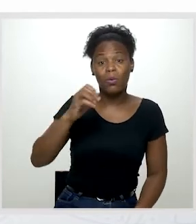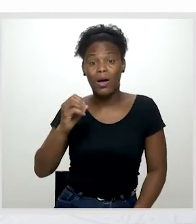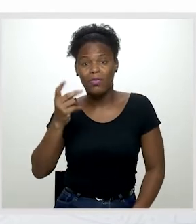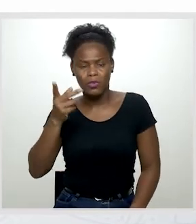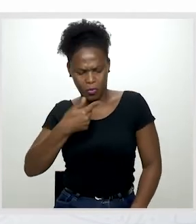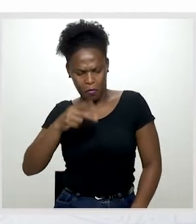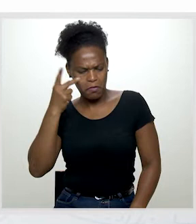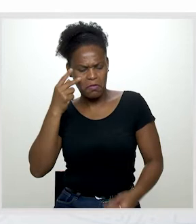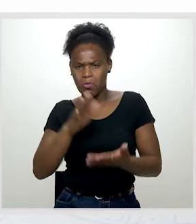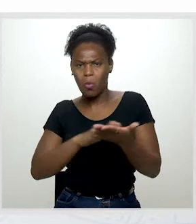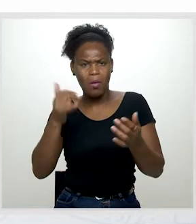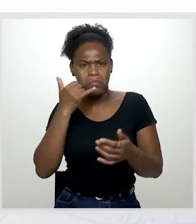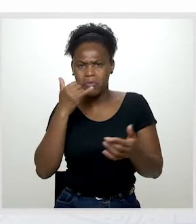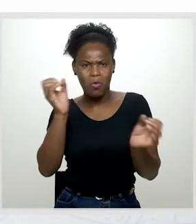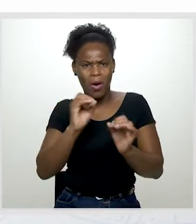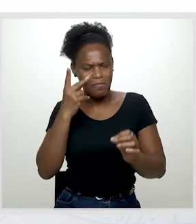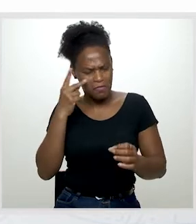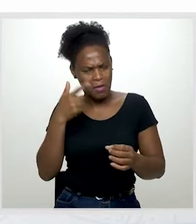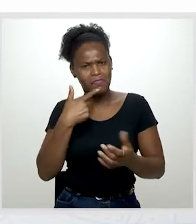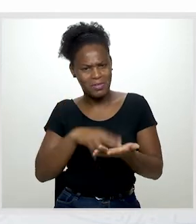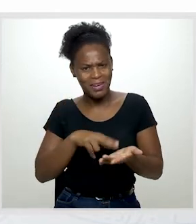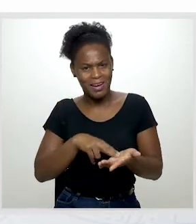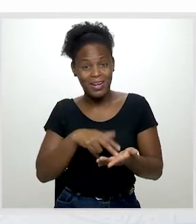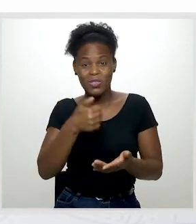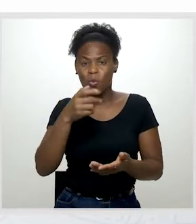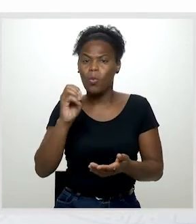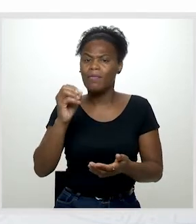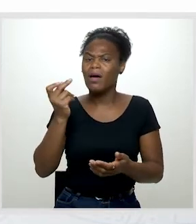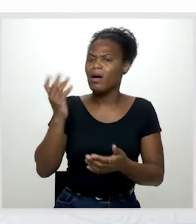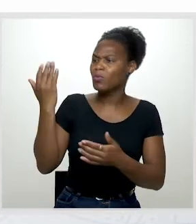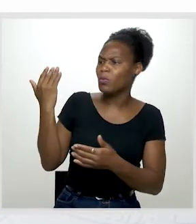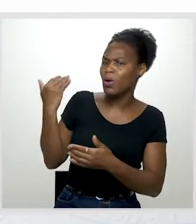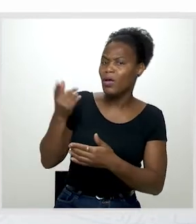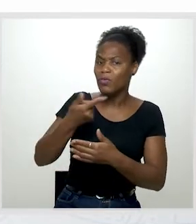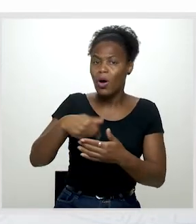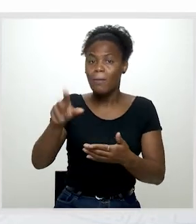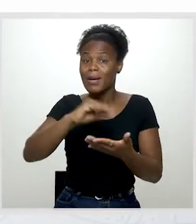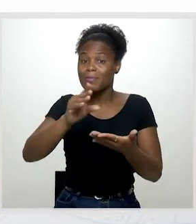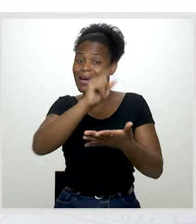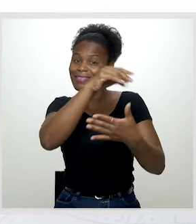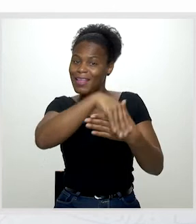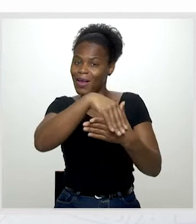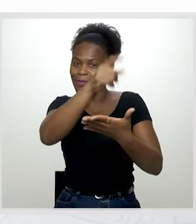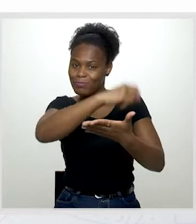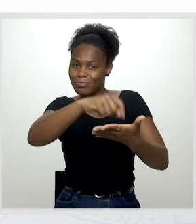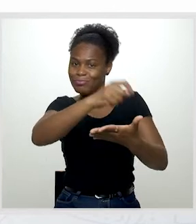survivait sans téléphone portable, je vous assure. Il y a 50 ans, on s'écrivait plus de